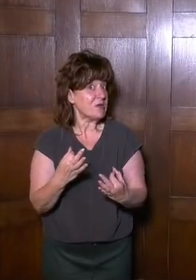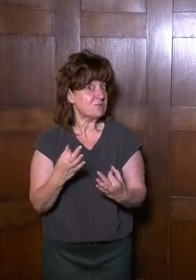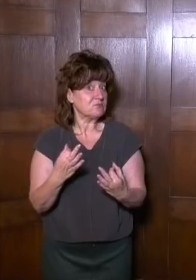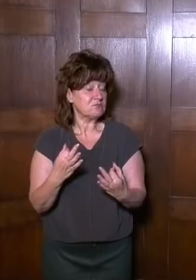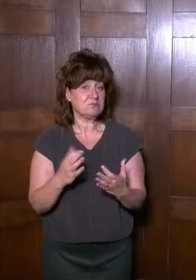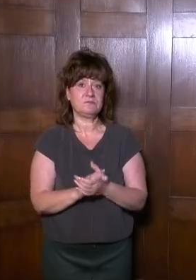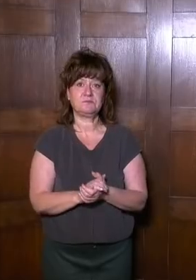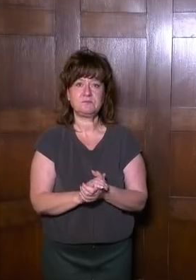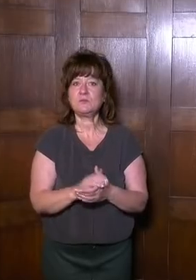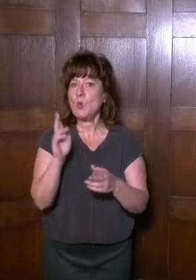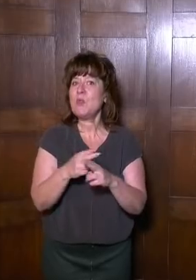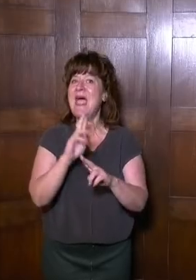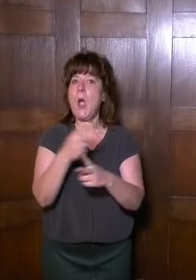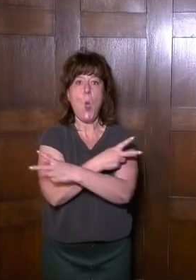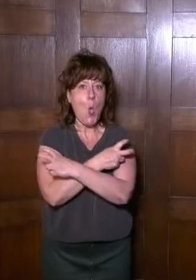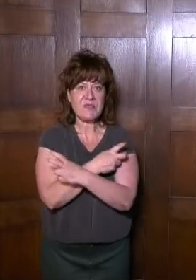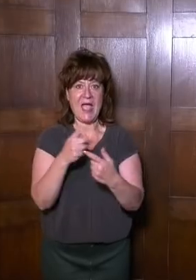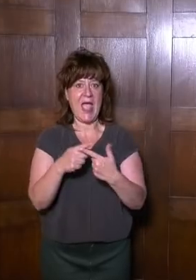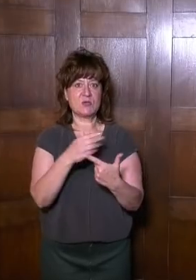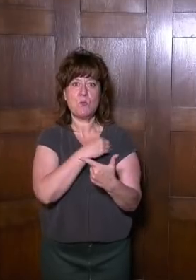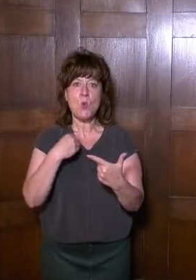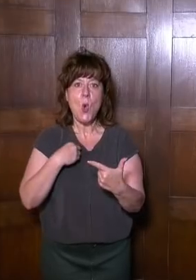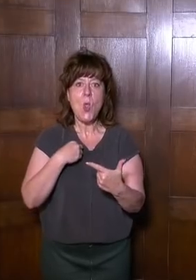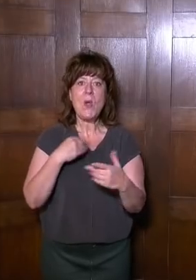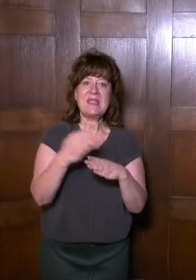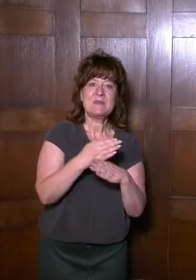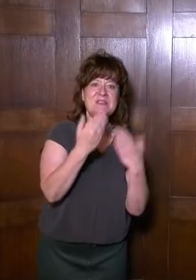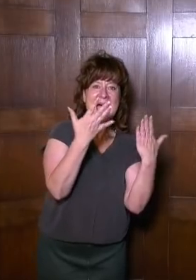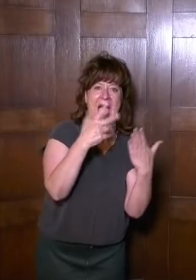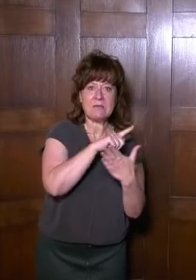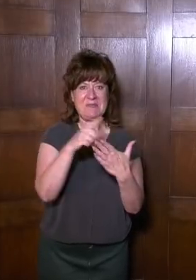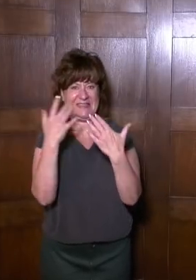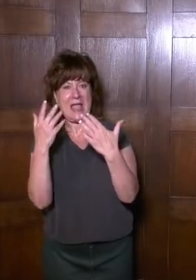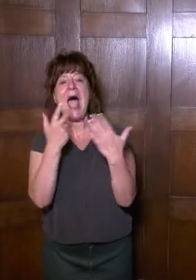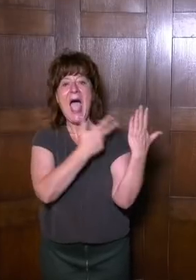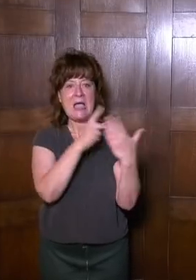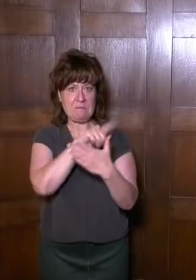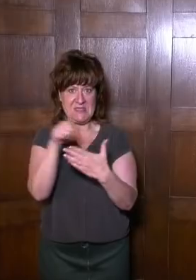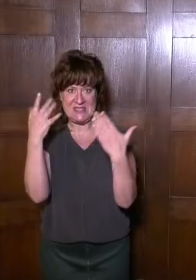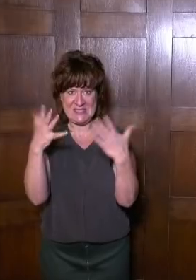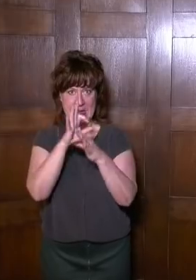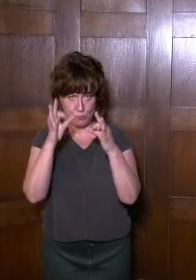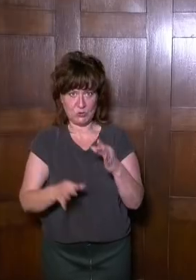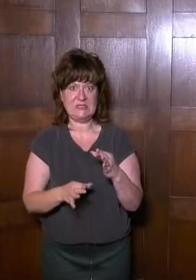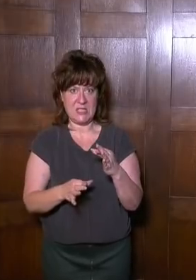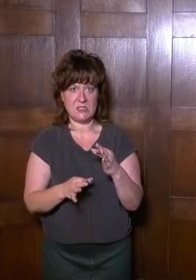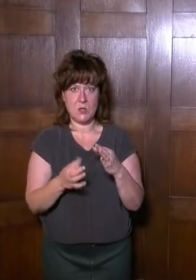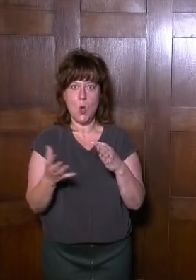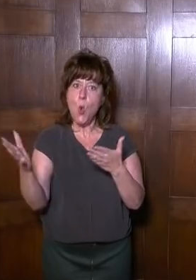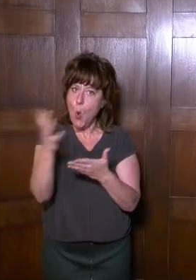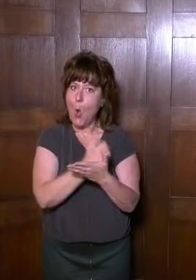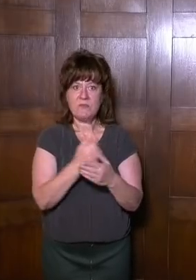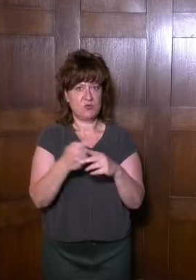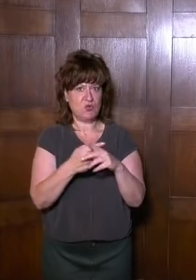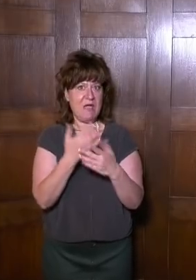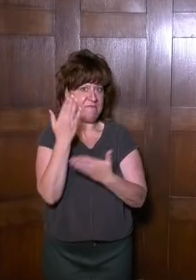Letztendlich bezahlt man in Österreich und in Polen zwischen 8% und 10% Umsatzsteuer für die gefahrenen Kilometer. Und das sollte vielleicht in dieser Lage jetzt in